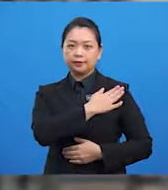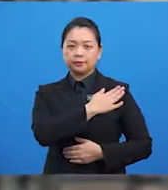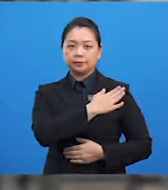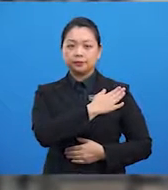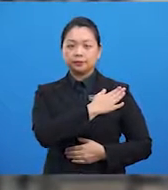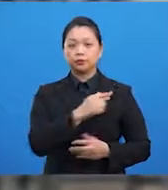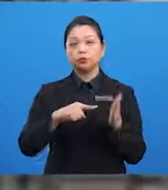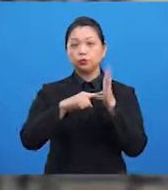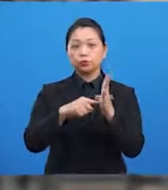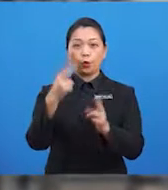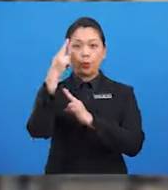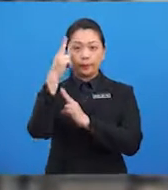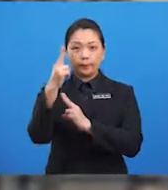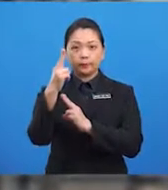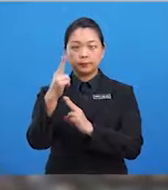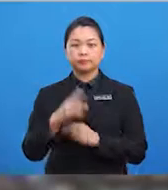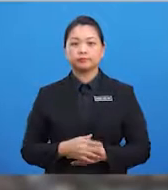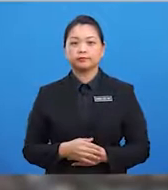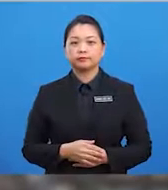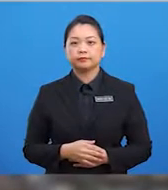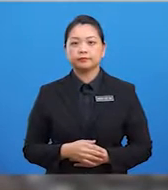hormat sebagai ganti bersalam.